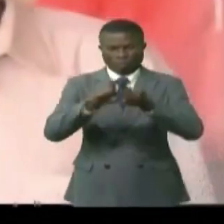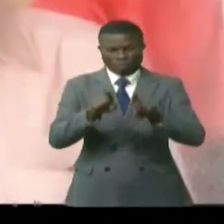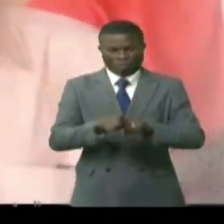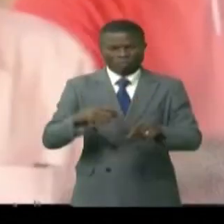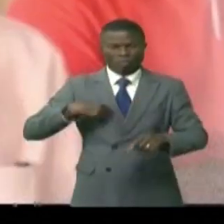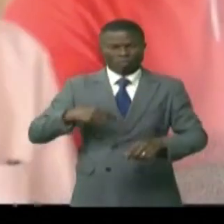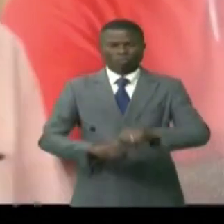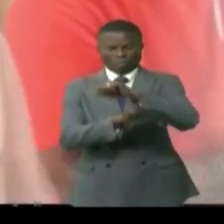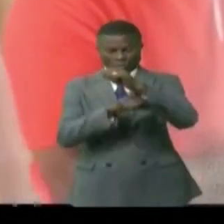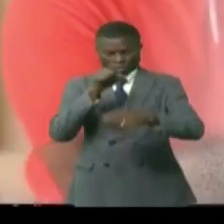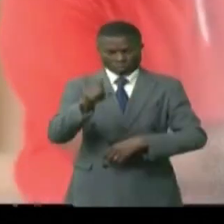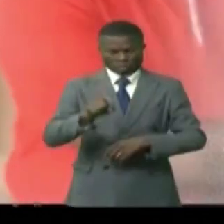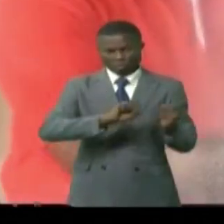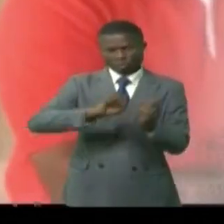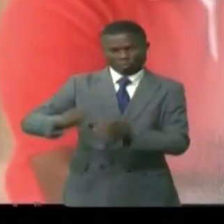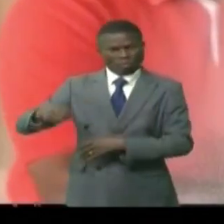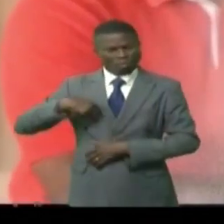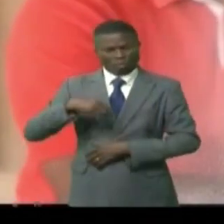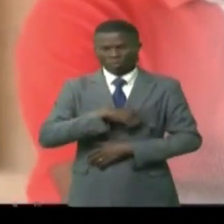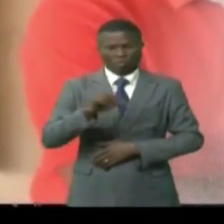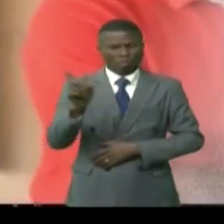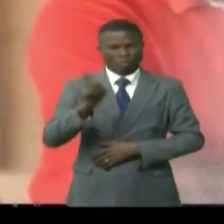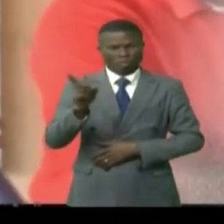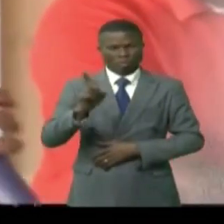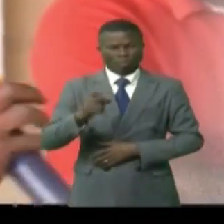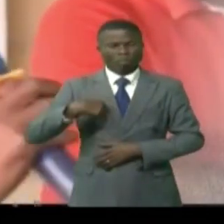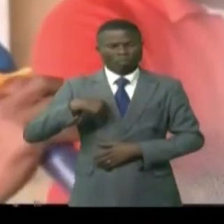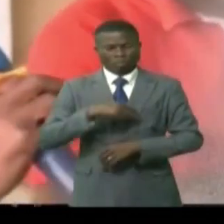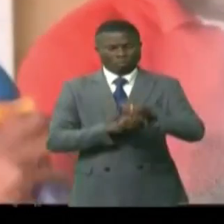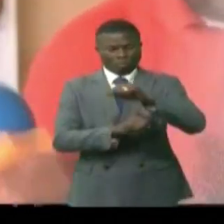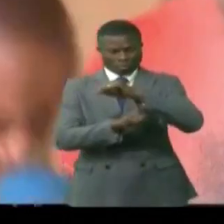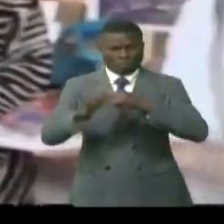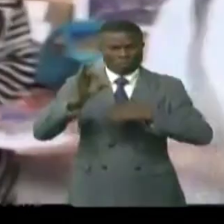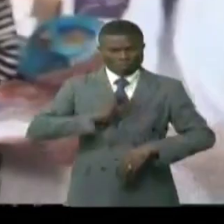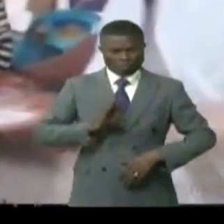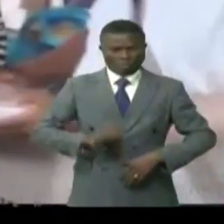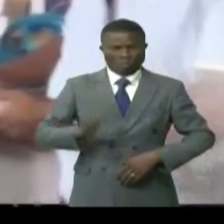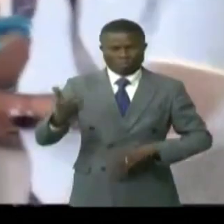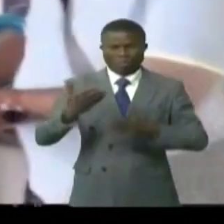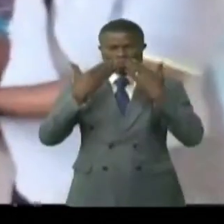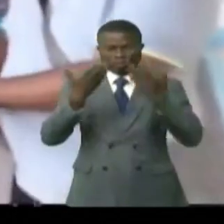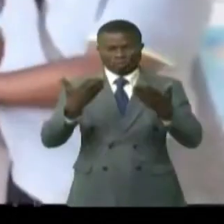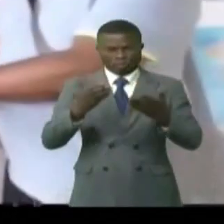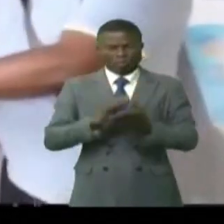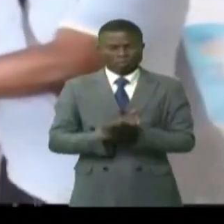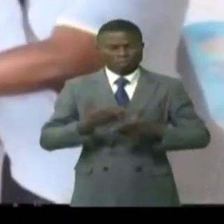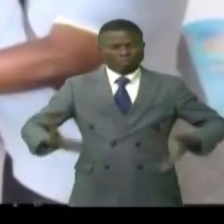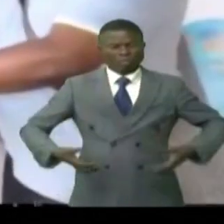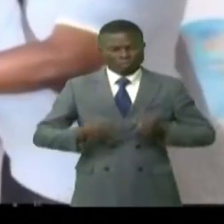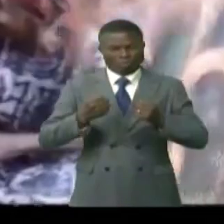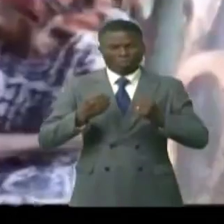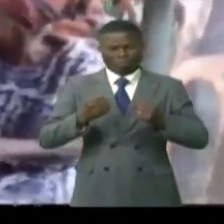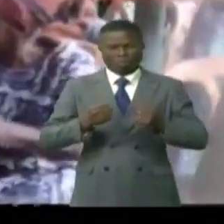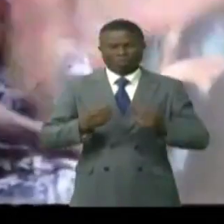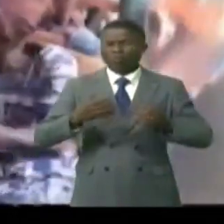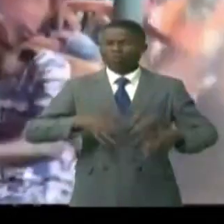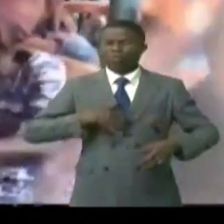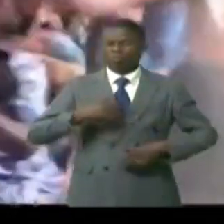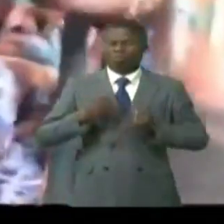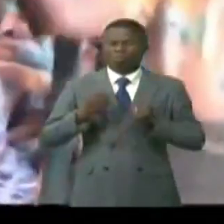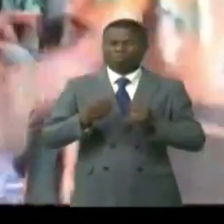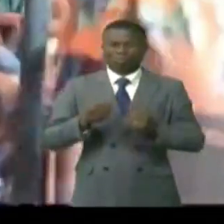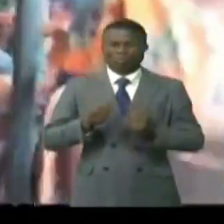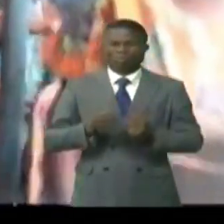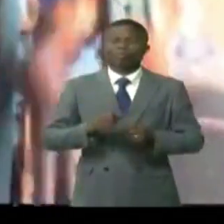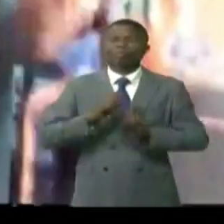Nous lui demandons de ne pas nous abandonner. Nous sommes derrière lui. Merci. C'est avec enthousiasme, joie et allégresse que